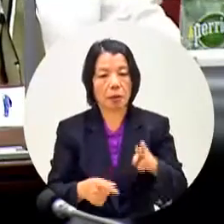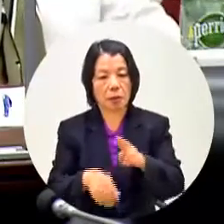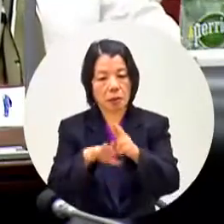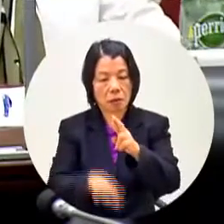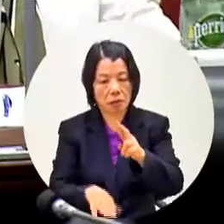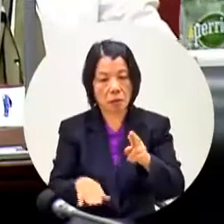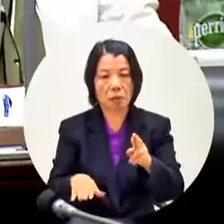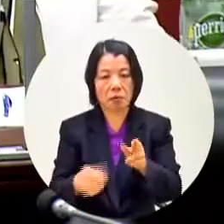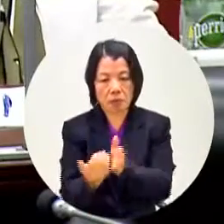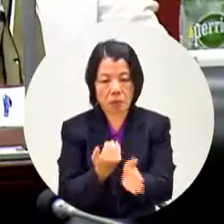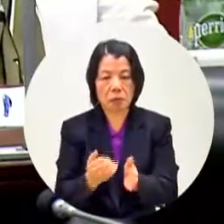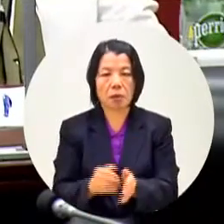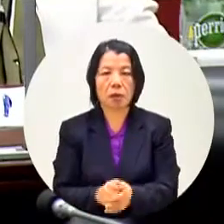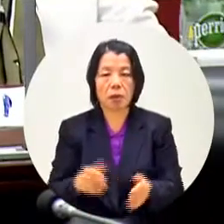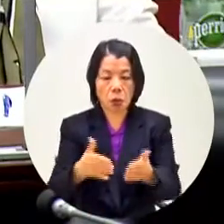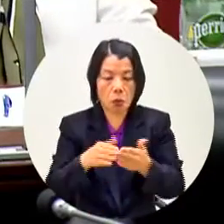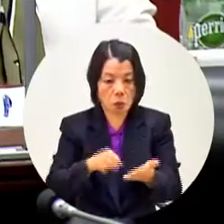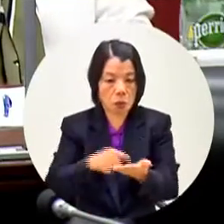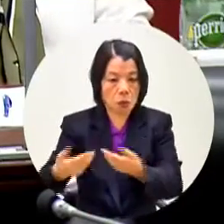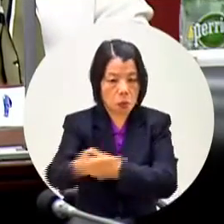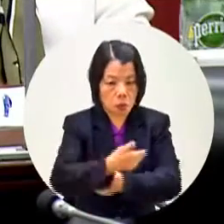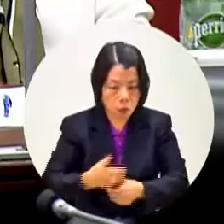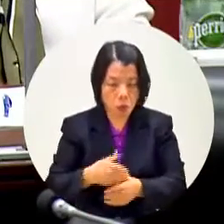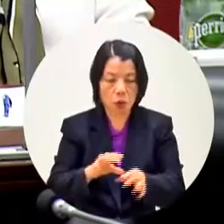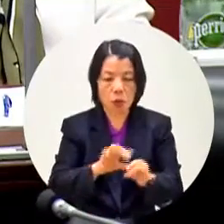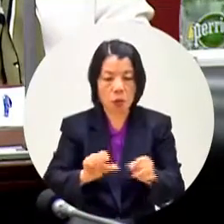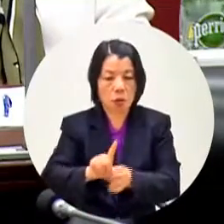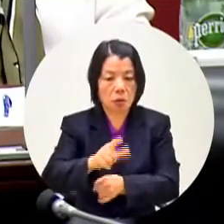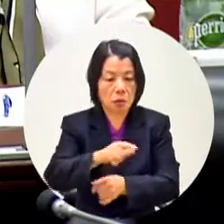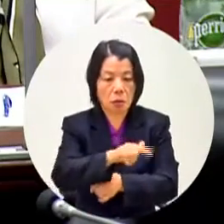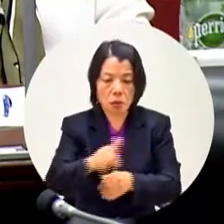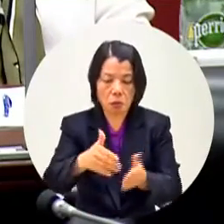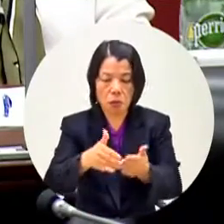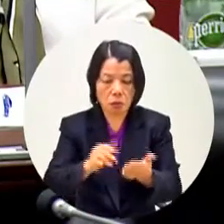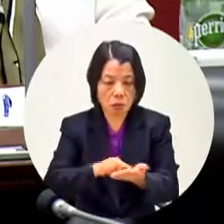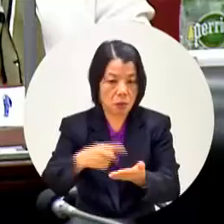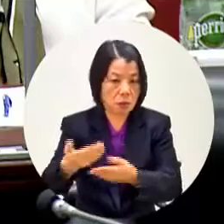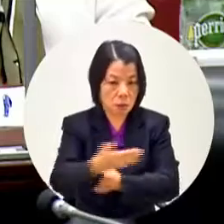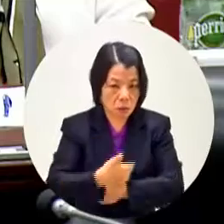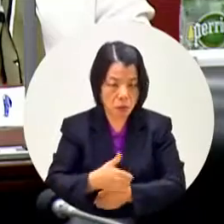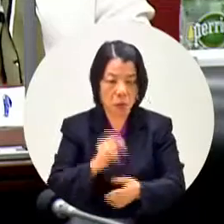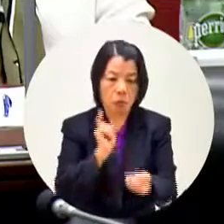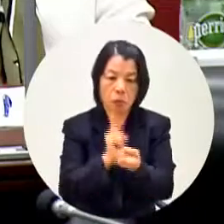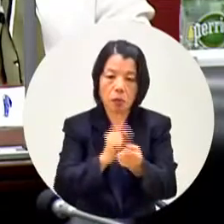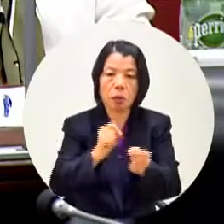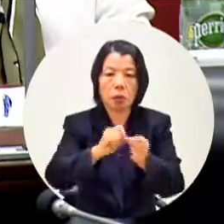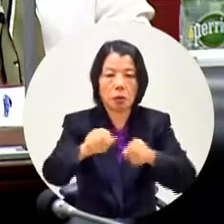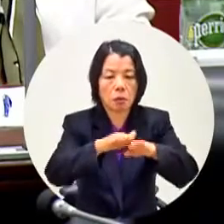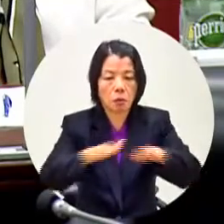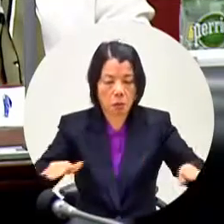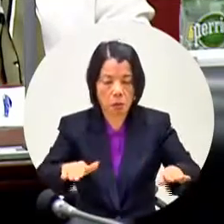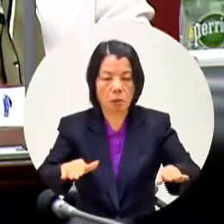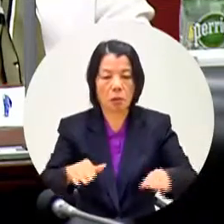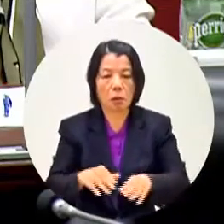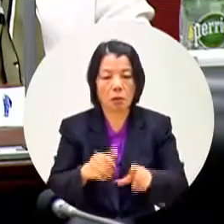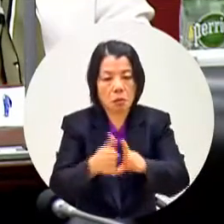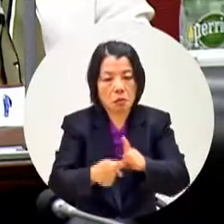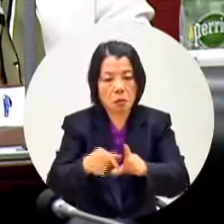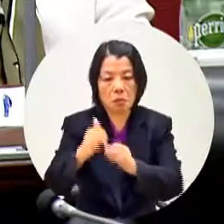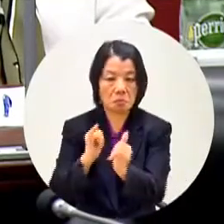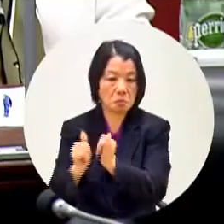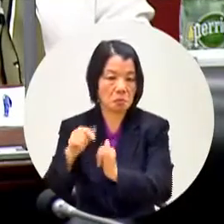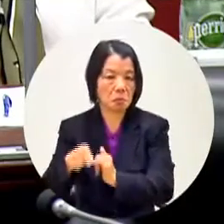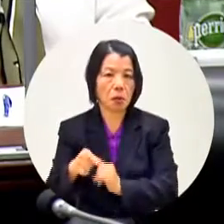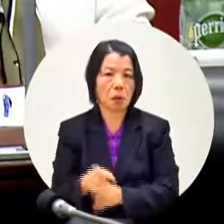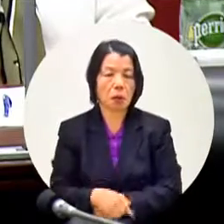提报我们的那个。前瞻基础计划好的一个经费补助，到目前为止已经下来了，但是它下来了遇